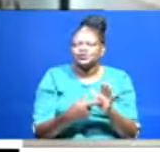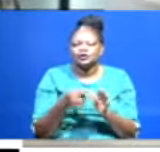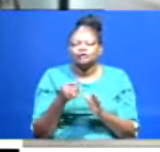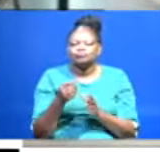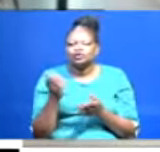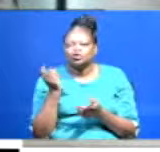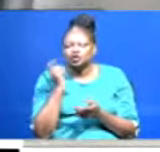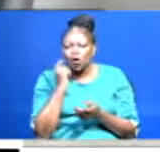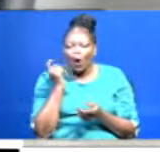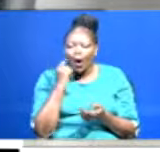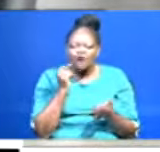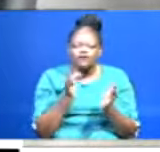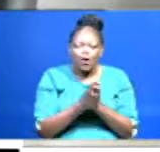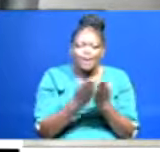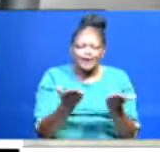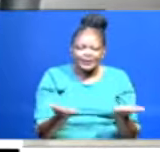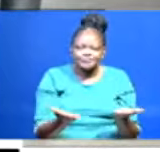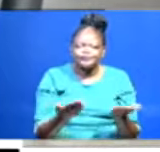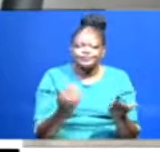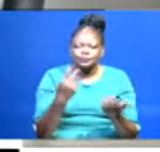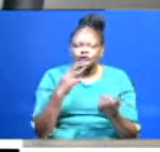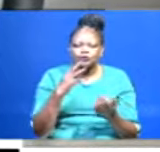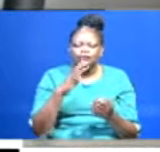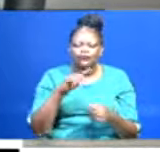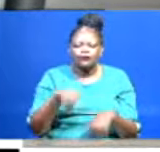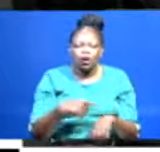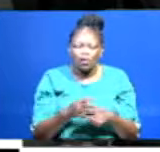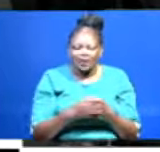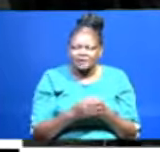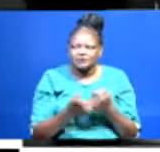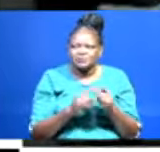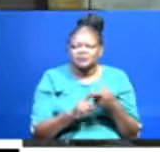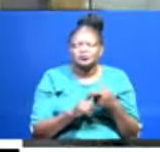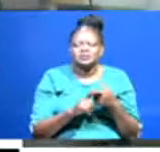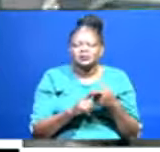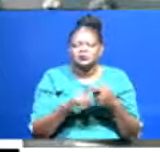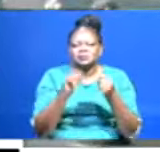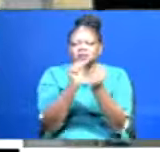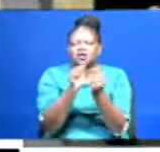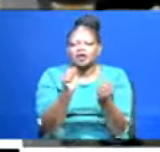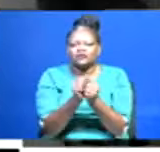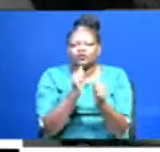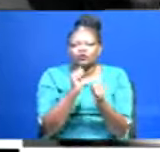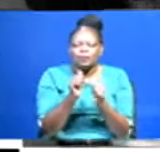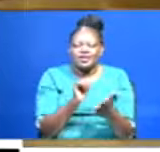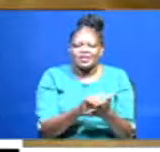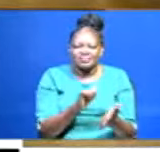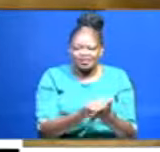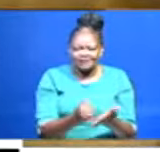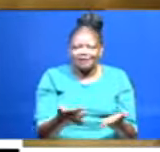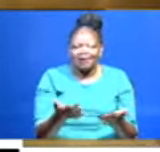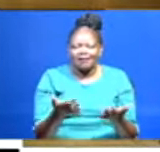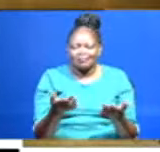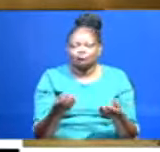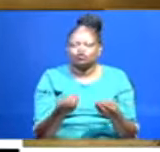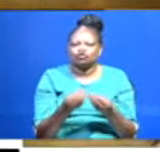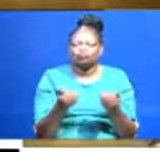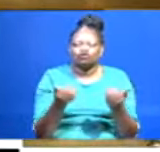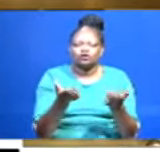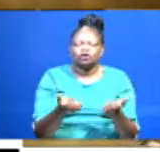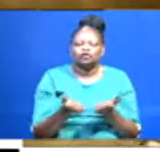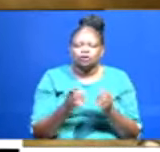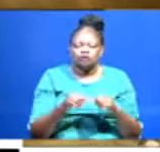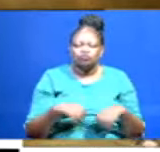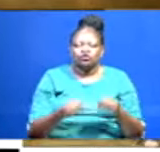vitabu ya saa 24 na kumbi za michezo zinazokidhi mahitaji yanayoendelea ya